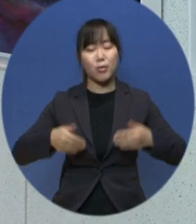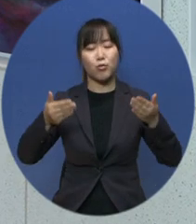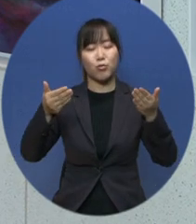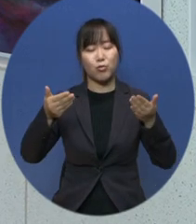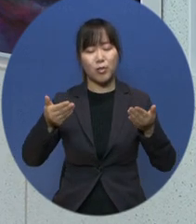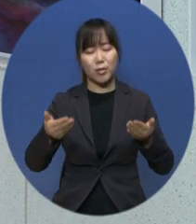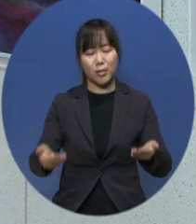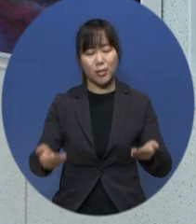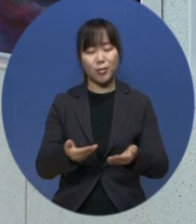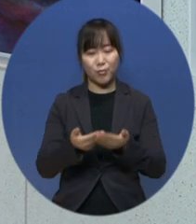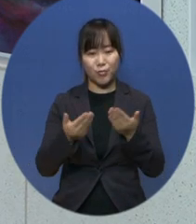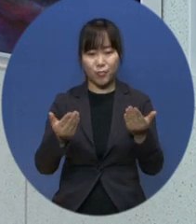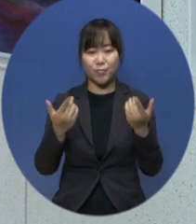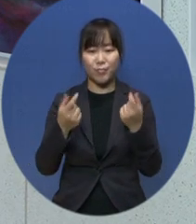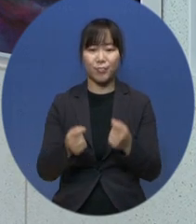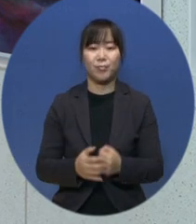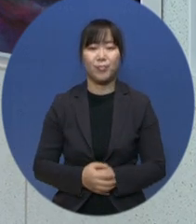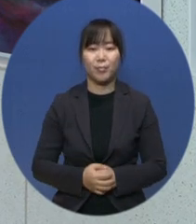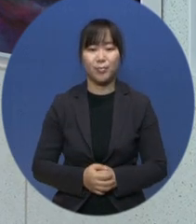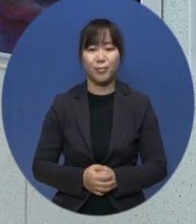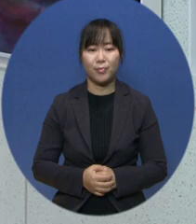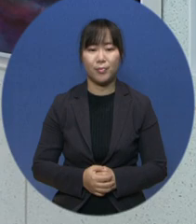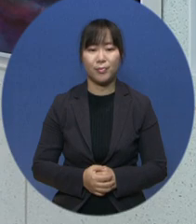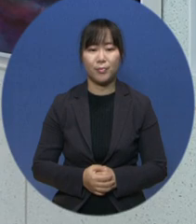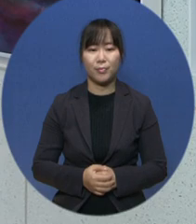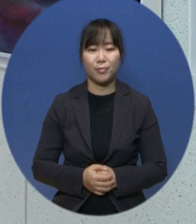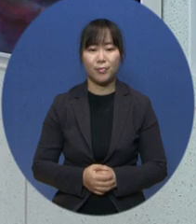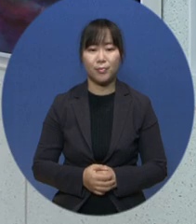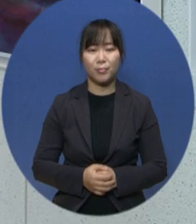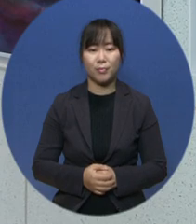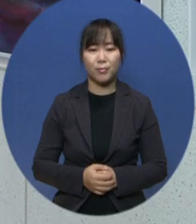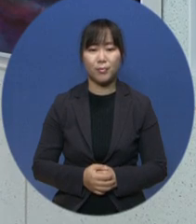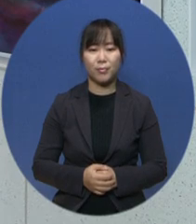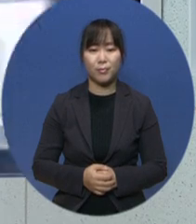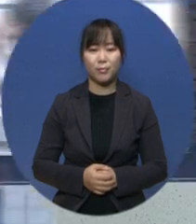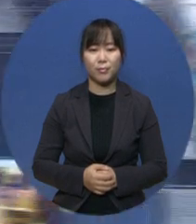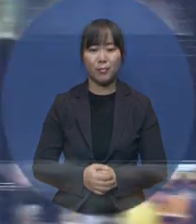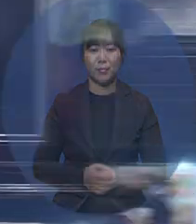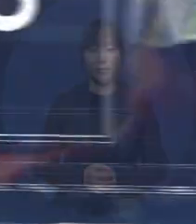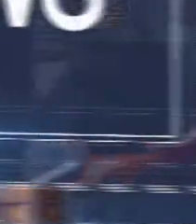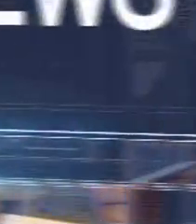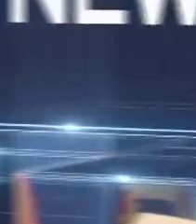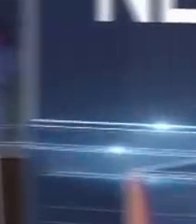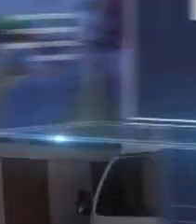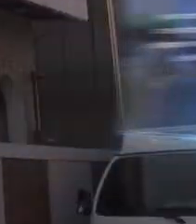주고 있습니다. 복지TV 뉴스 이소영입니다.